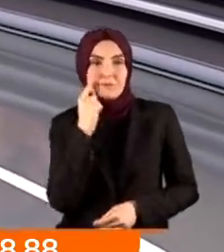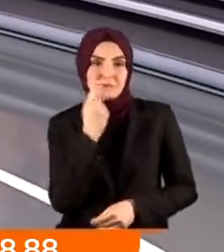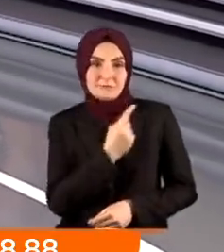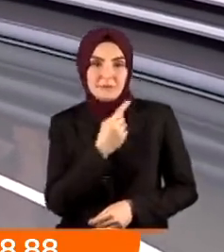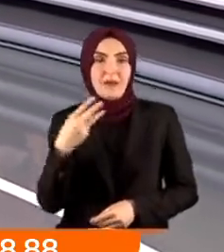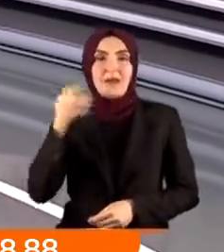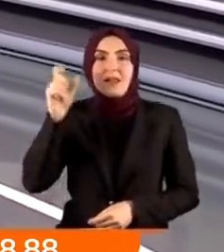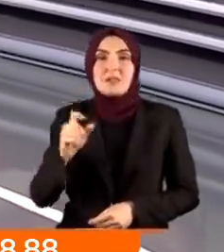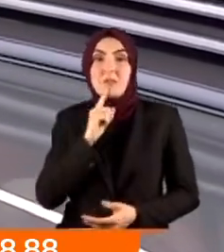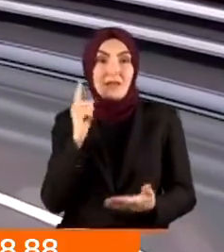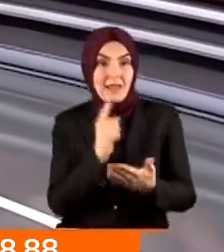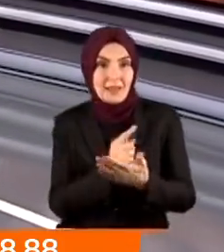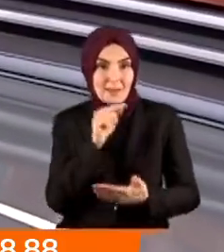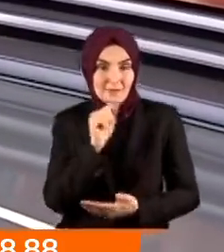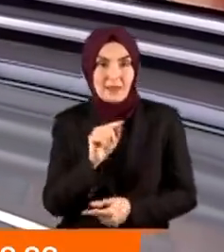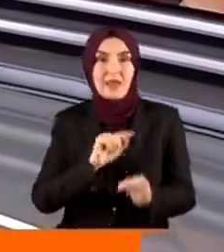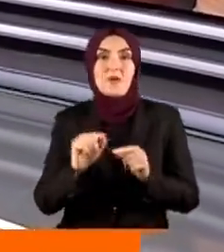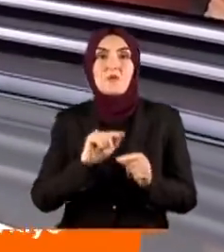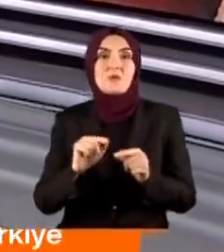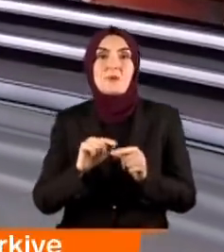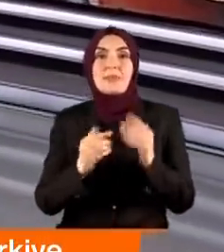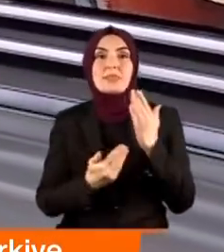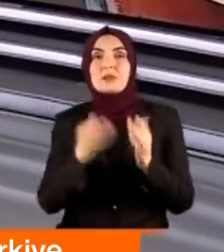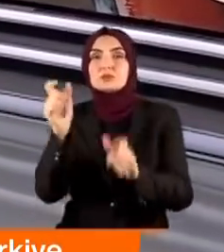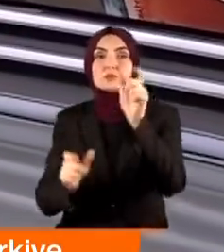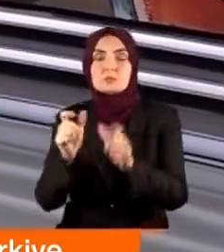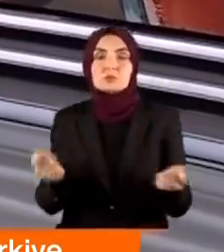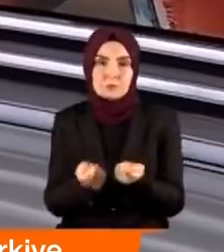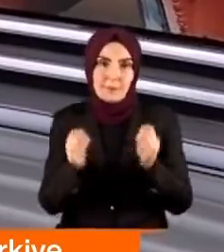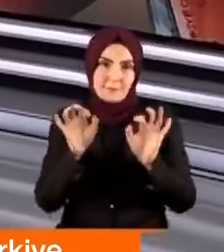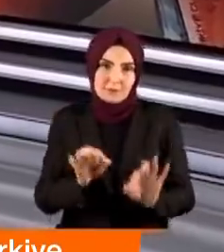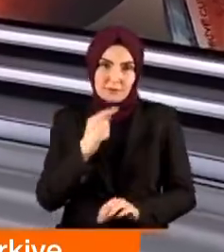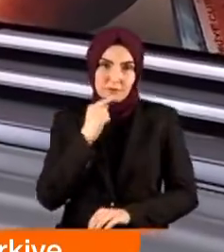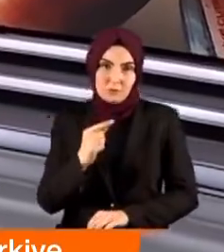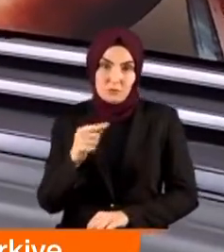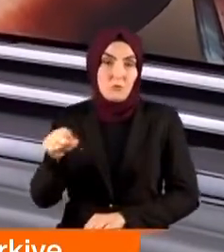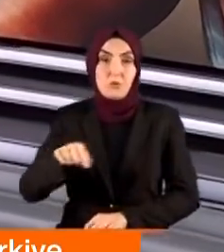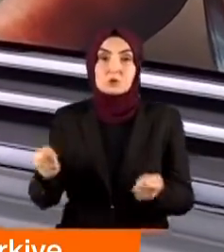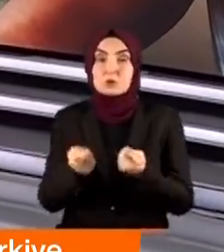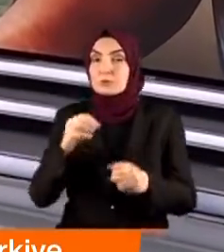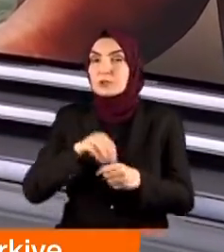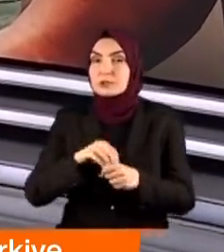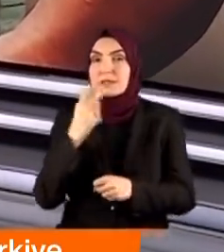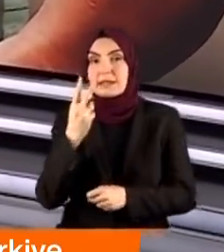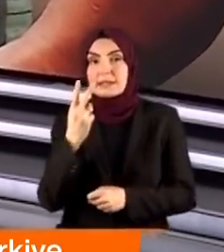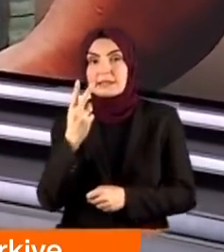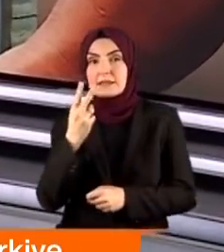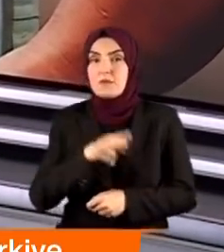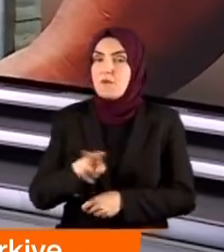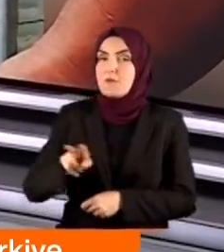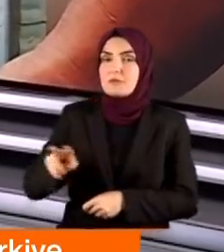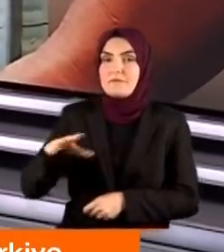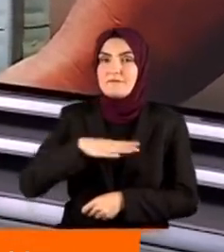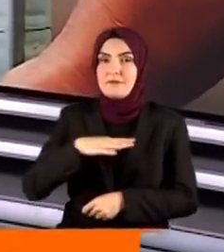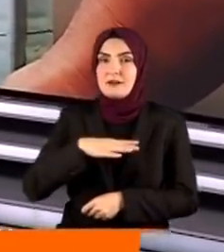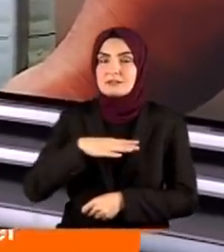ve ekonomi kurmaylarının çalışmalara başladığı belirtiliyor. O çalışmaya göre masada iki formül var. Zam artı enflasyon farkına